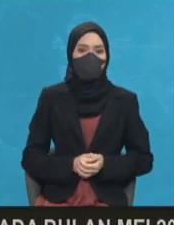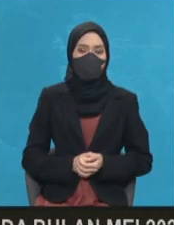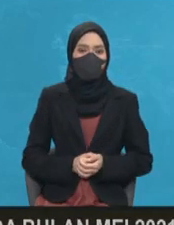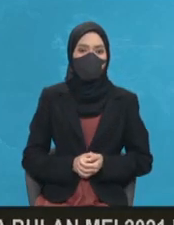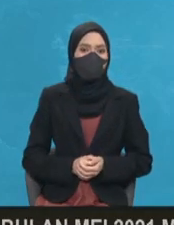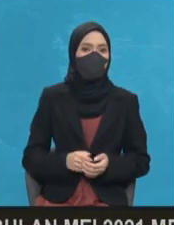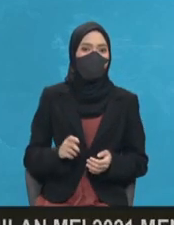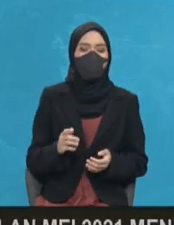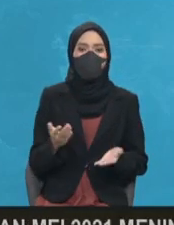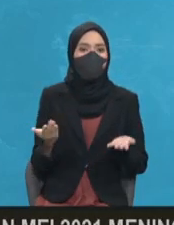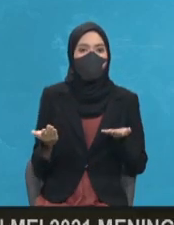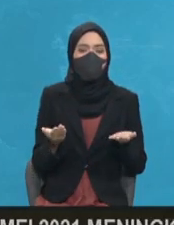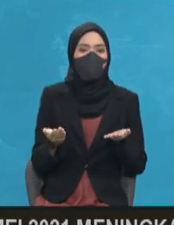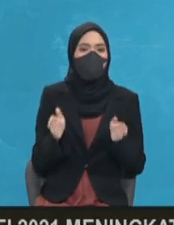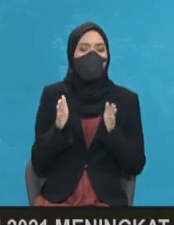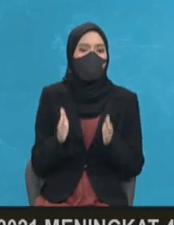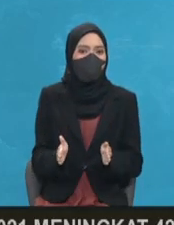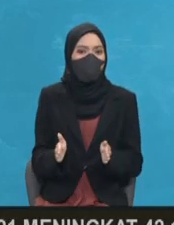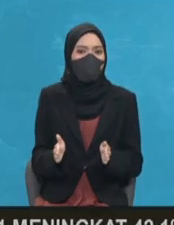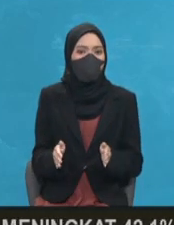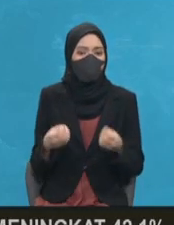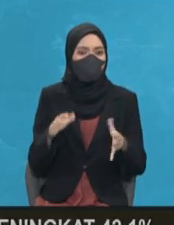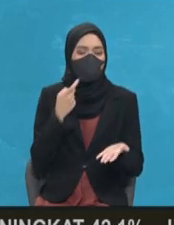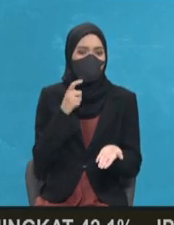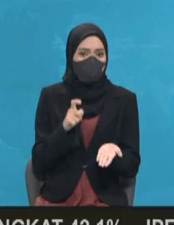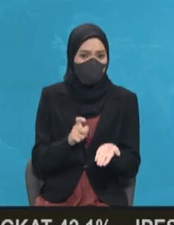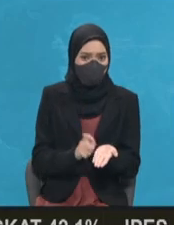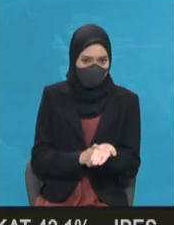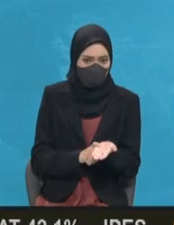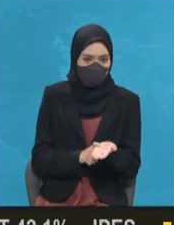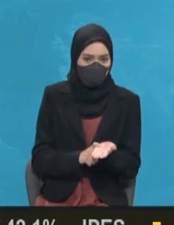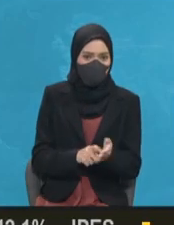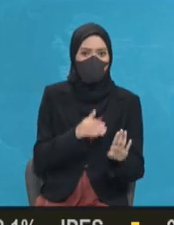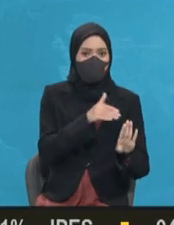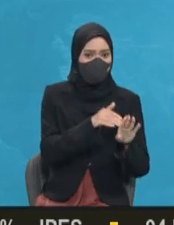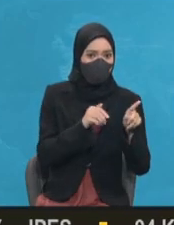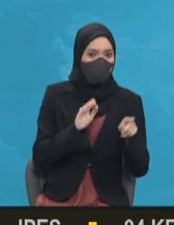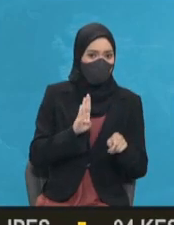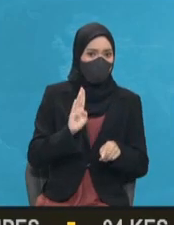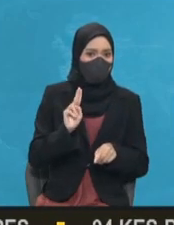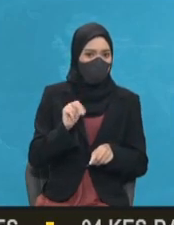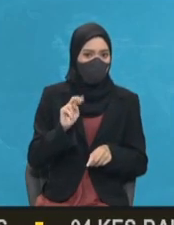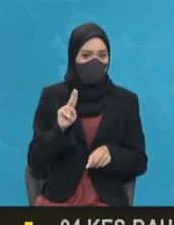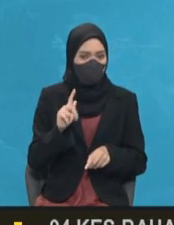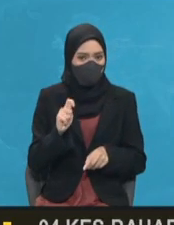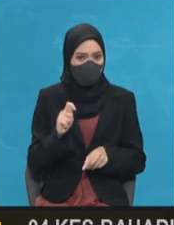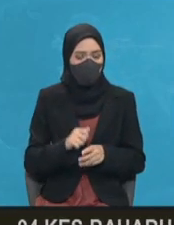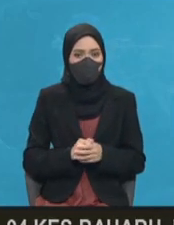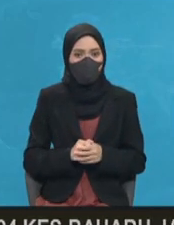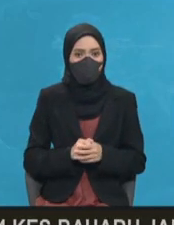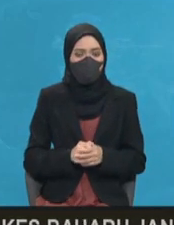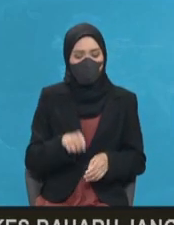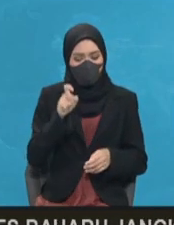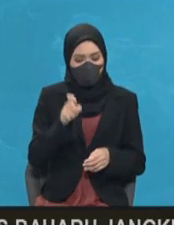itu sesiapa yang telah membuat tempahan slot perjanjian di pusat bak singa signed adalah diminta untuk memeriksa